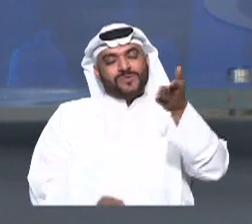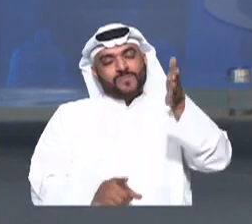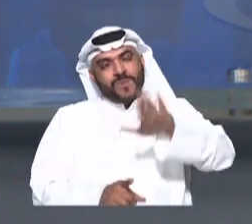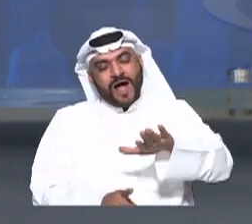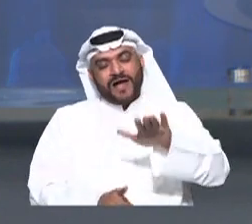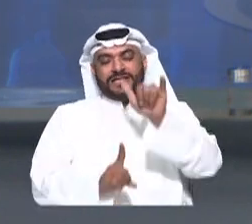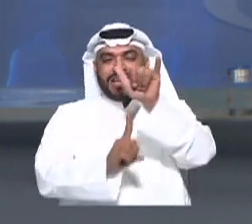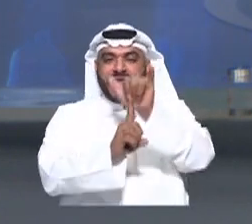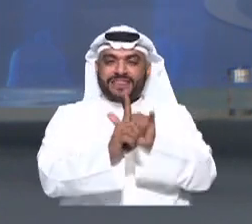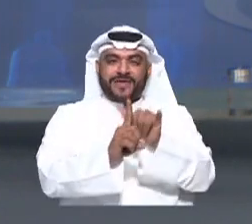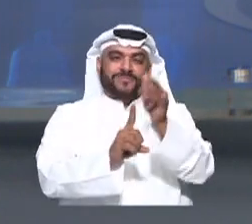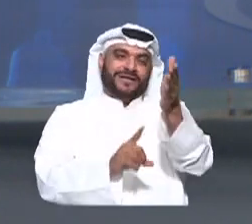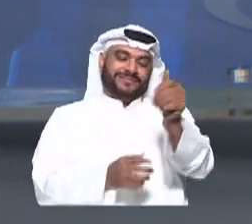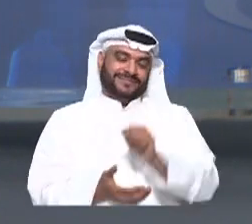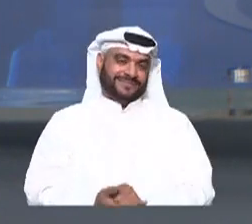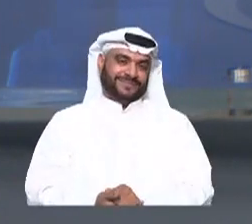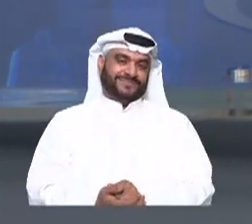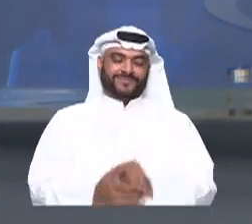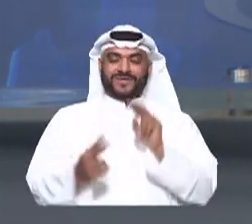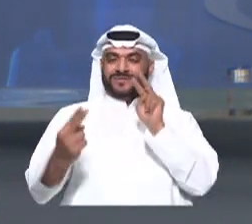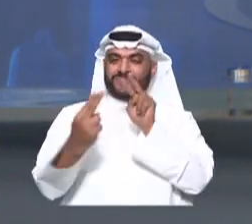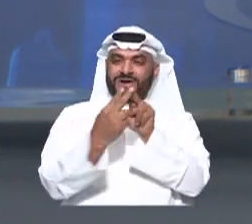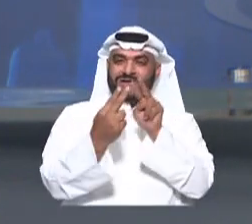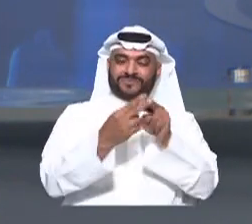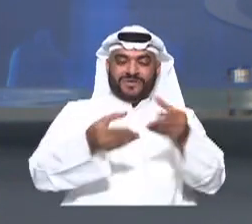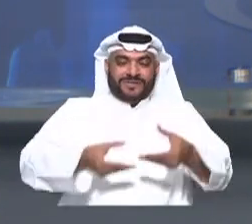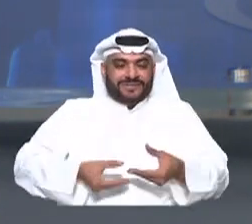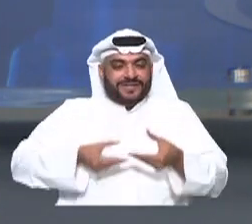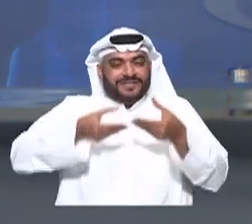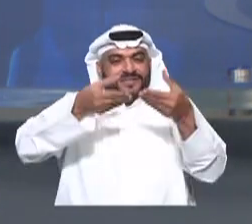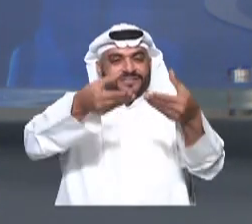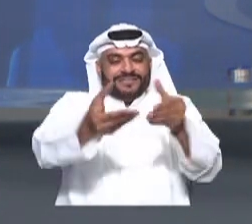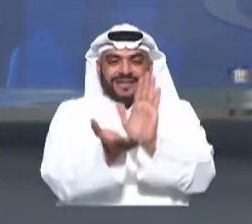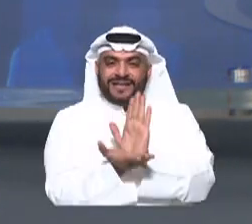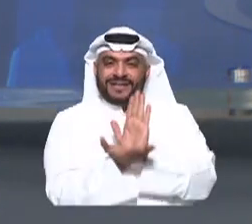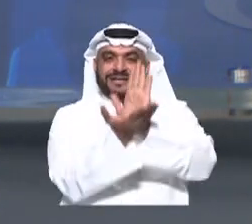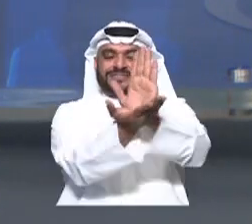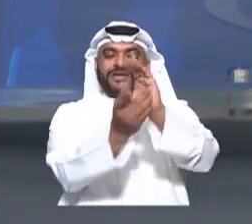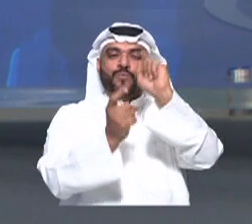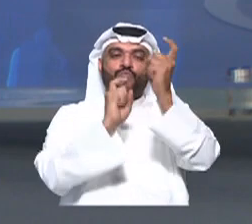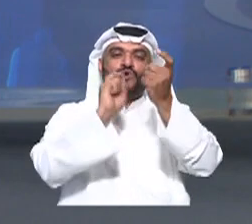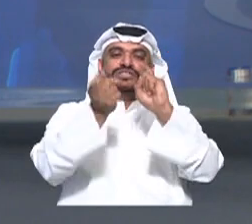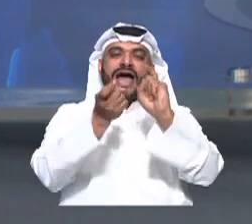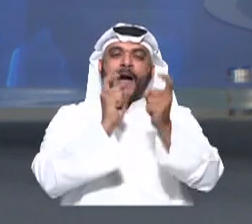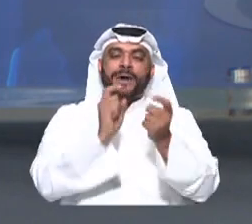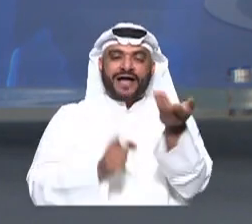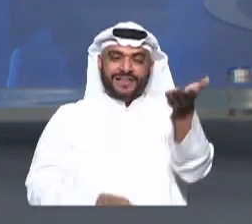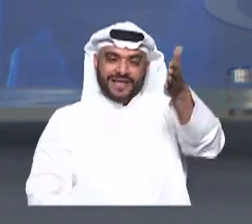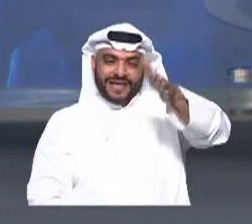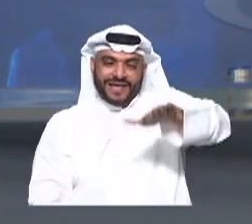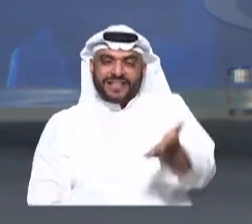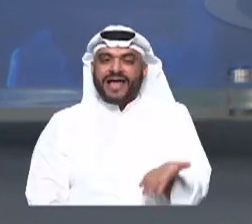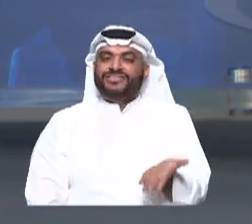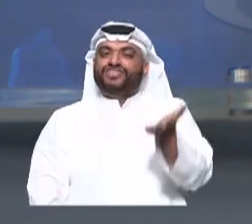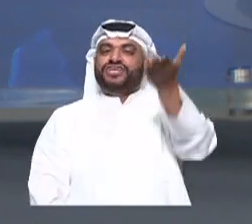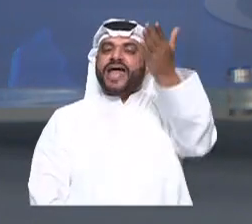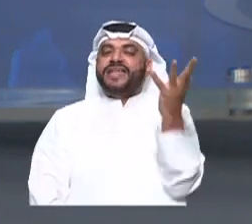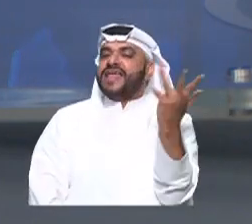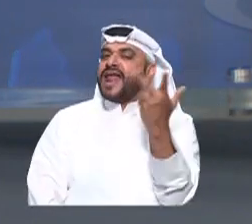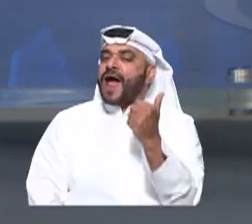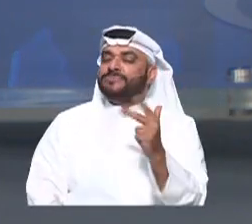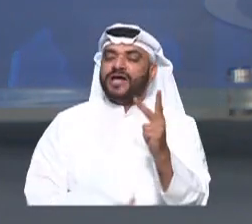والأبناء. وقد تخلل اللقاء تكريم الفائزين في مسابقة الشهيد الثقافية 18